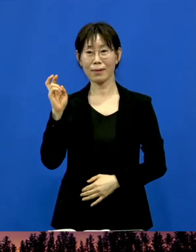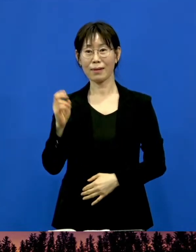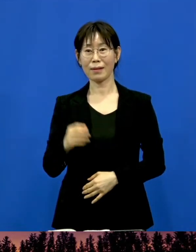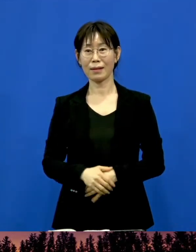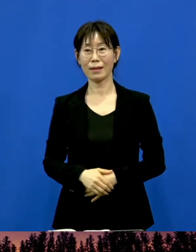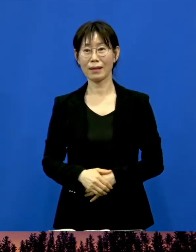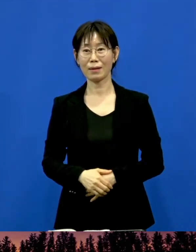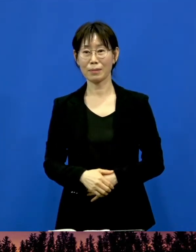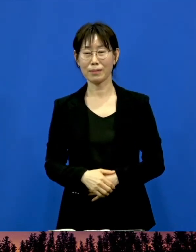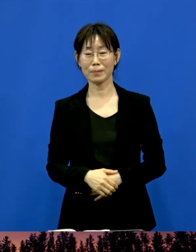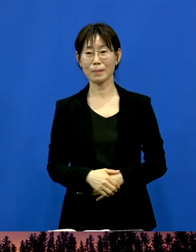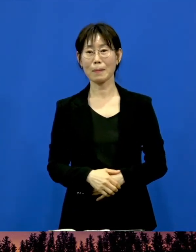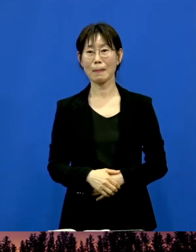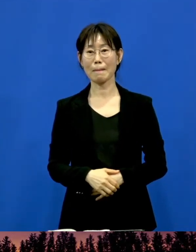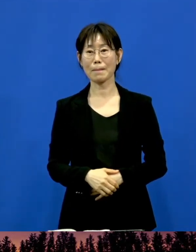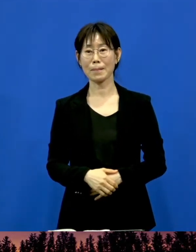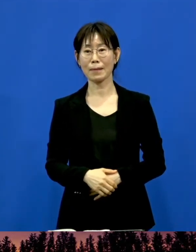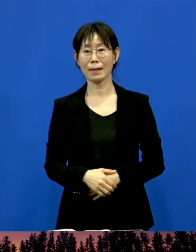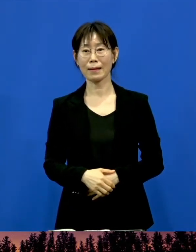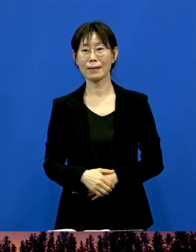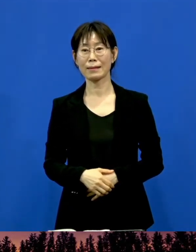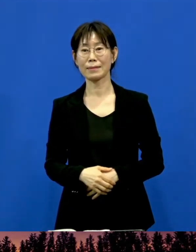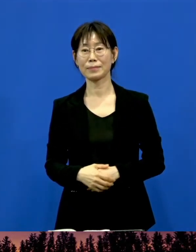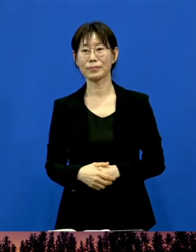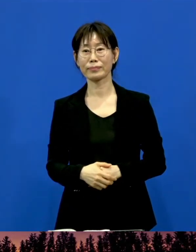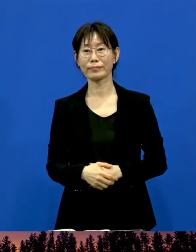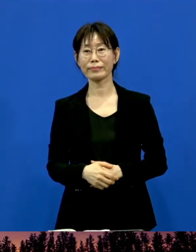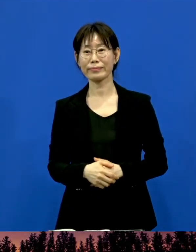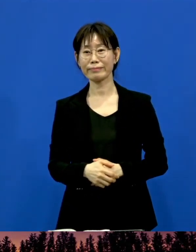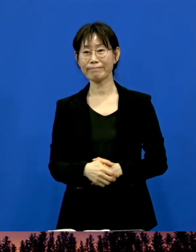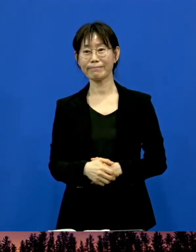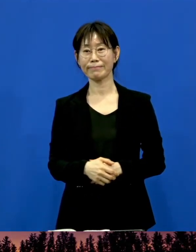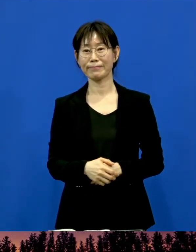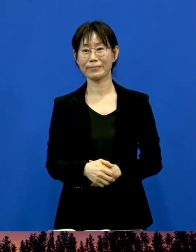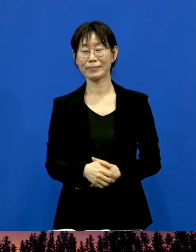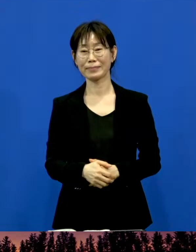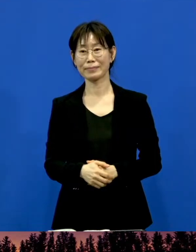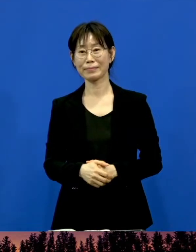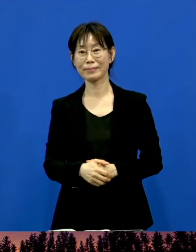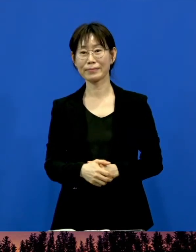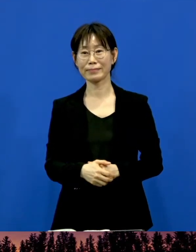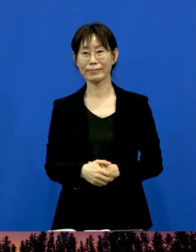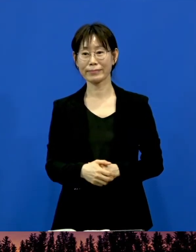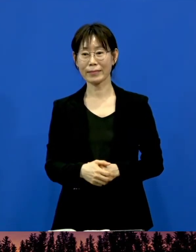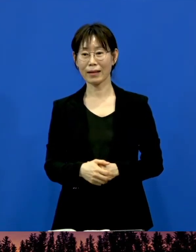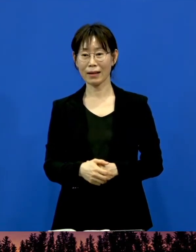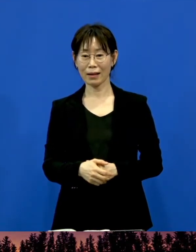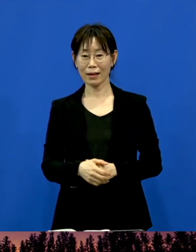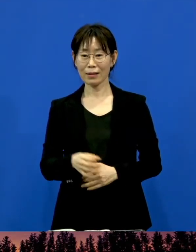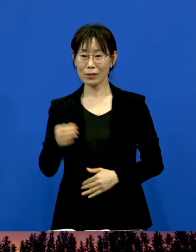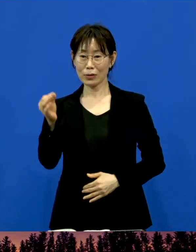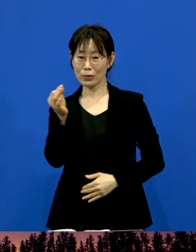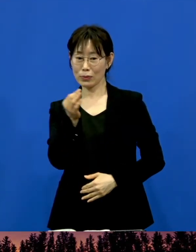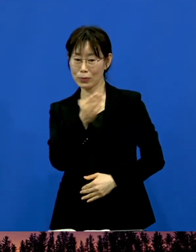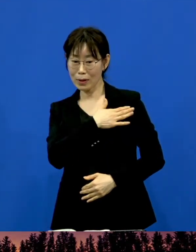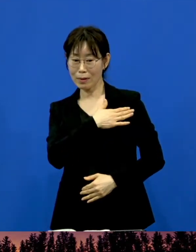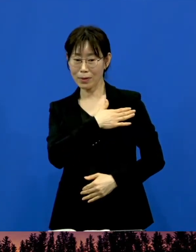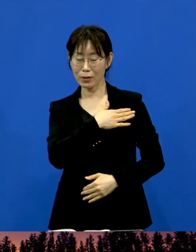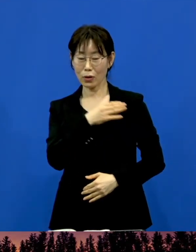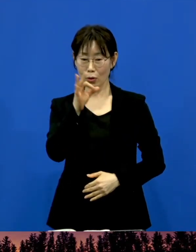보안 회사에 하고 연결해야 되고 다 연결해가 언제라도 막 달려가야 되고, 또 그걸 또 누가 만지나 오늘